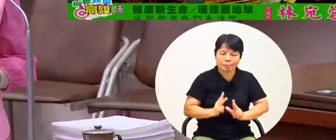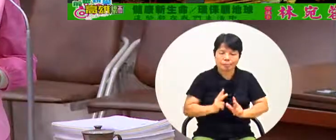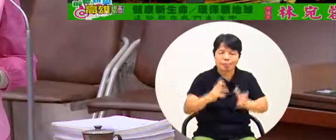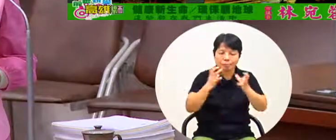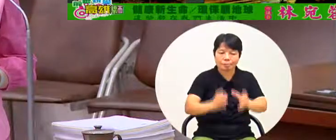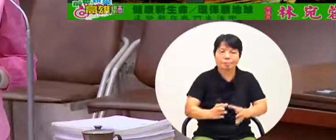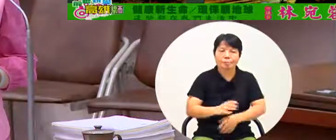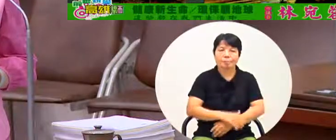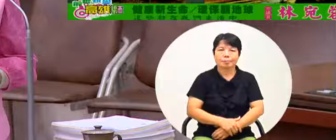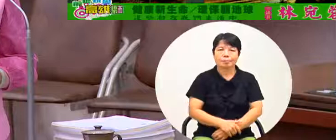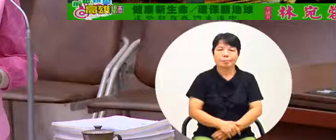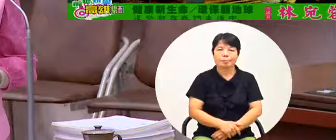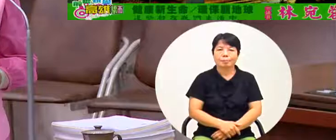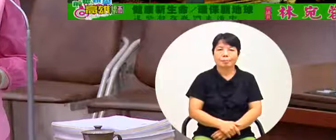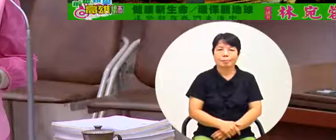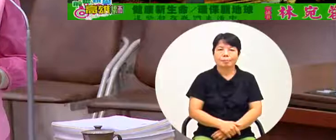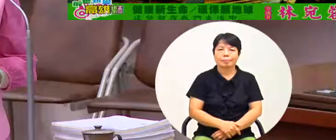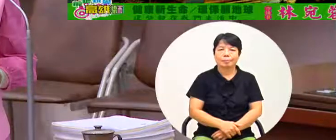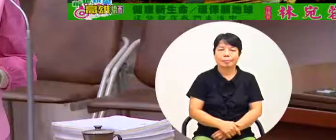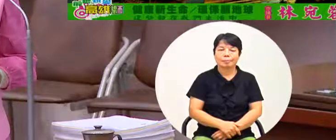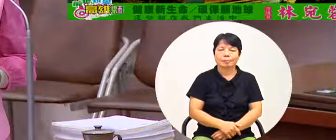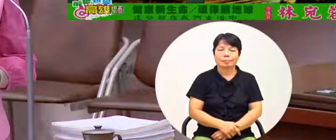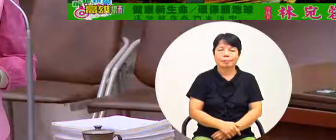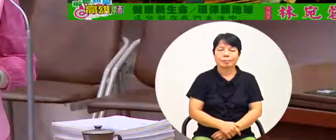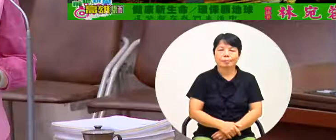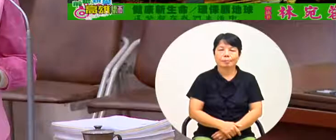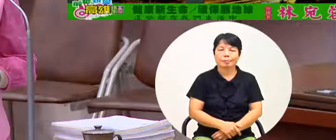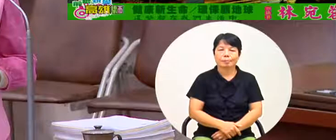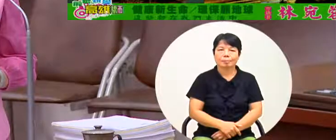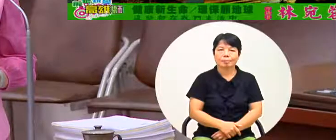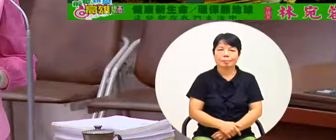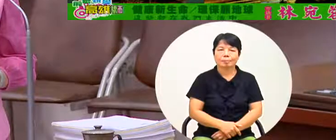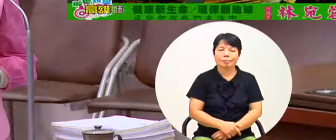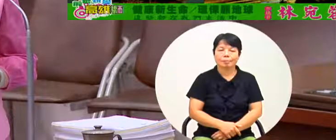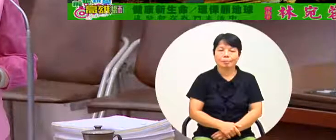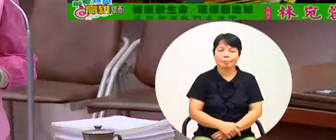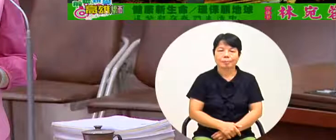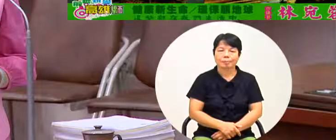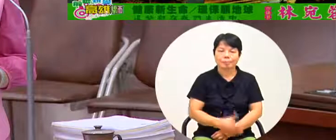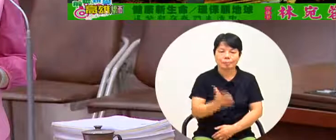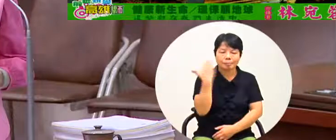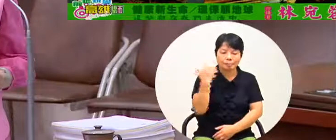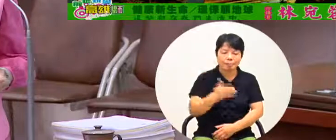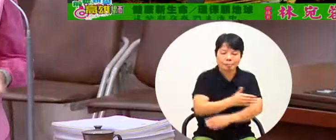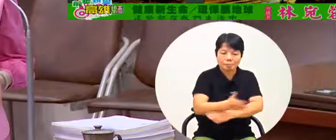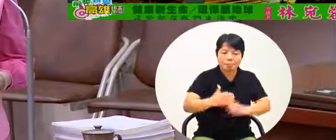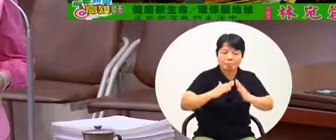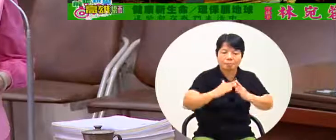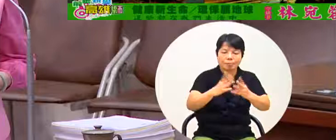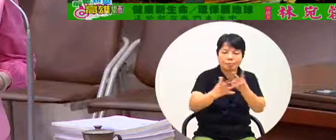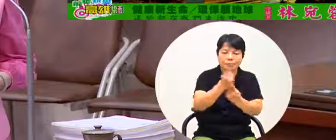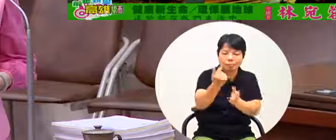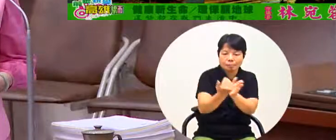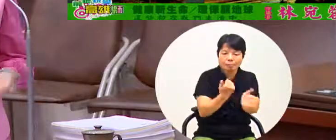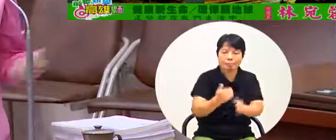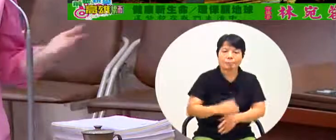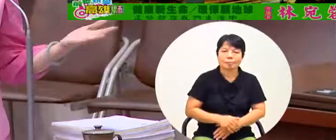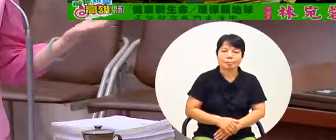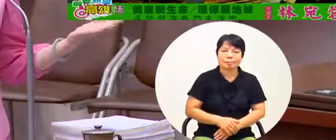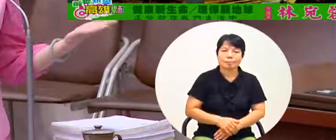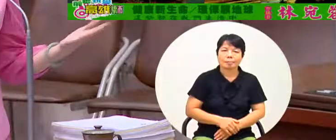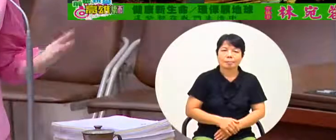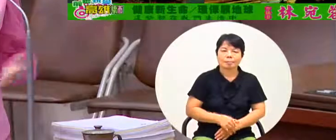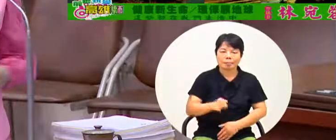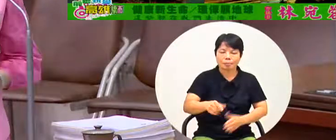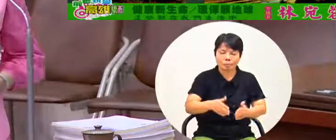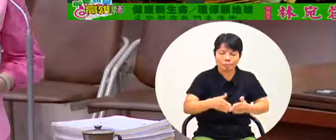很不错啊。所以我们当时还没有县市合并的时候，我们就抛出这么样的一个善意。那现